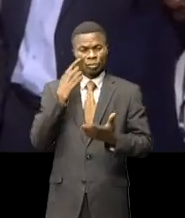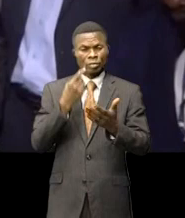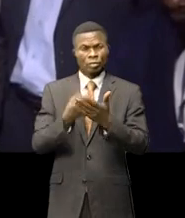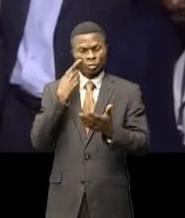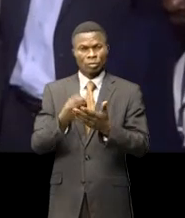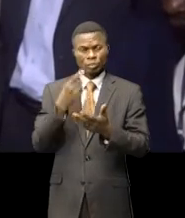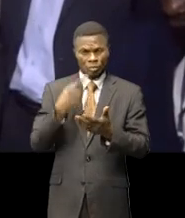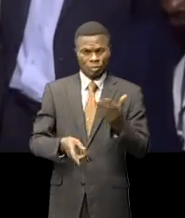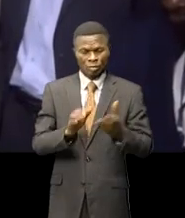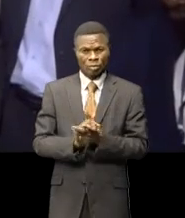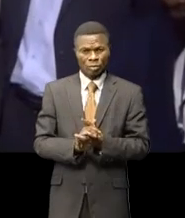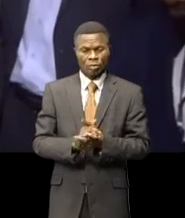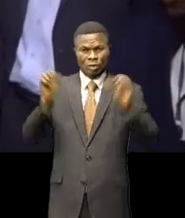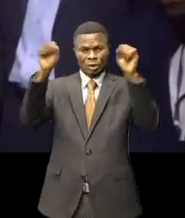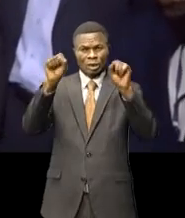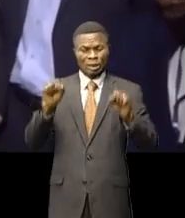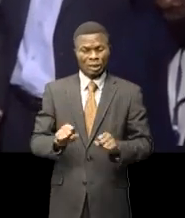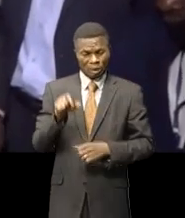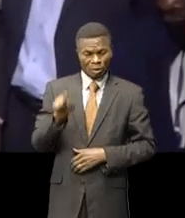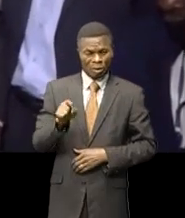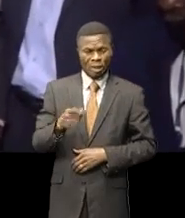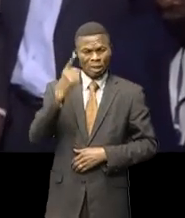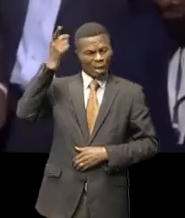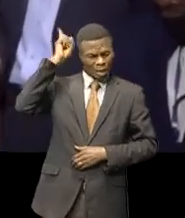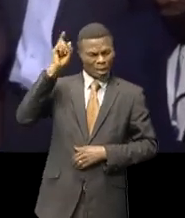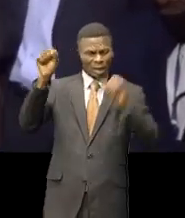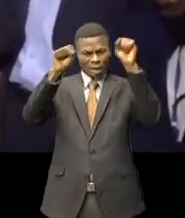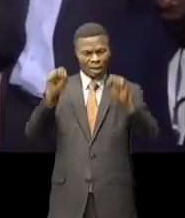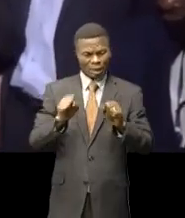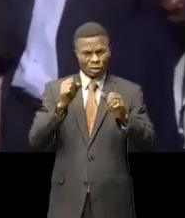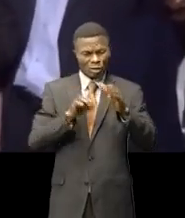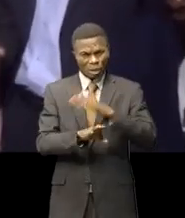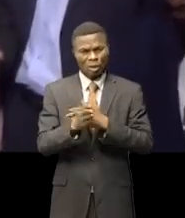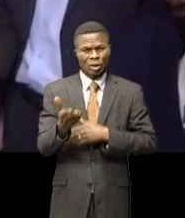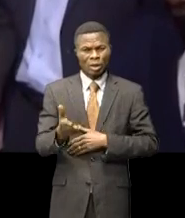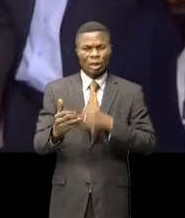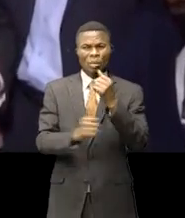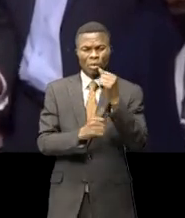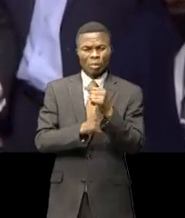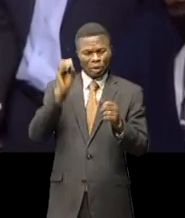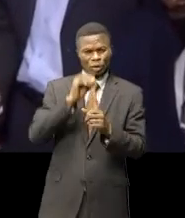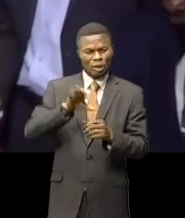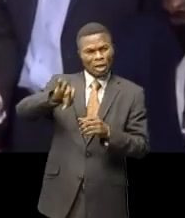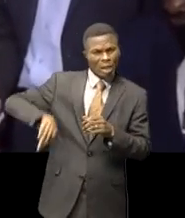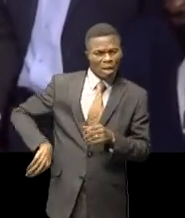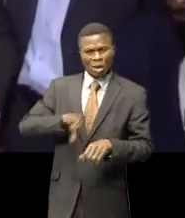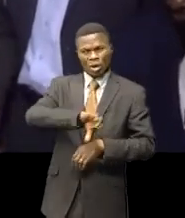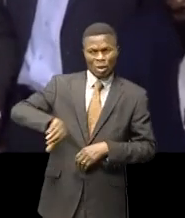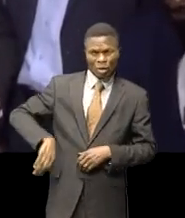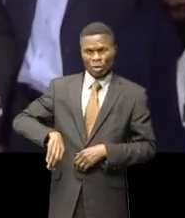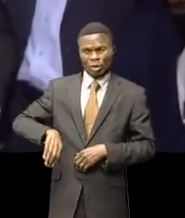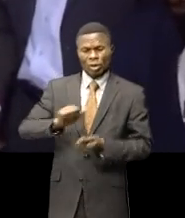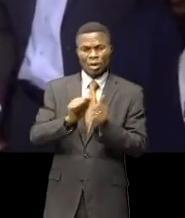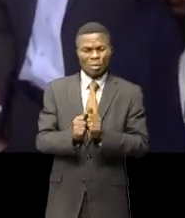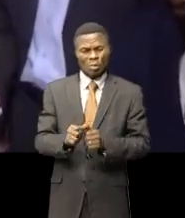comme s'il y a un système ici. Il y a un système dans ce ministère. Les gens voulaient profiter chaque fois avec ce qu'on appelle les coqs,